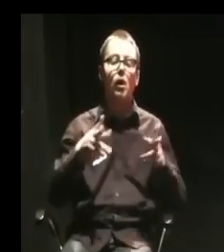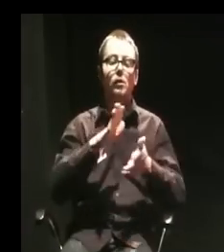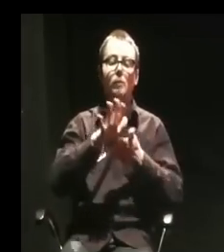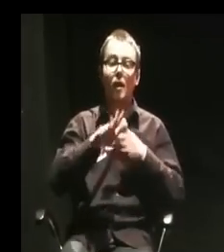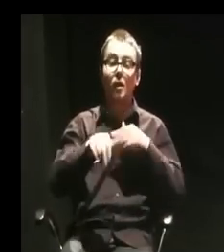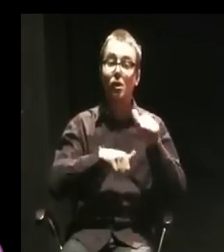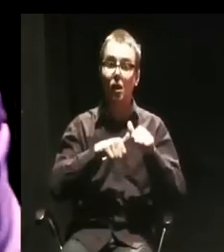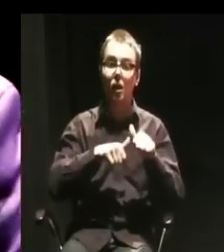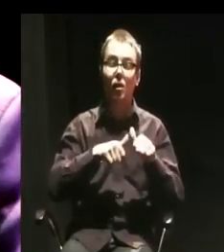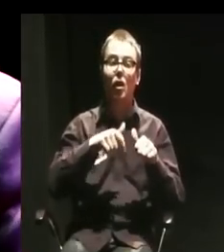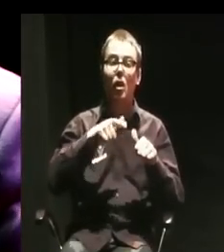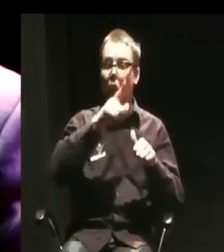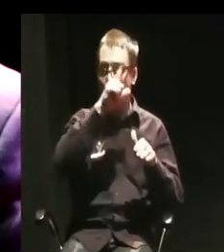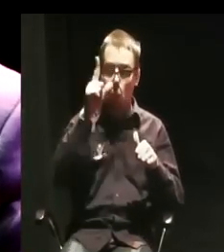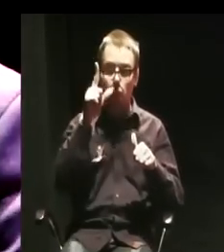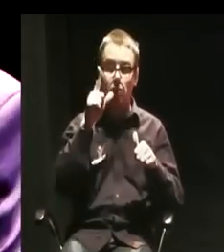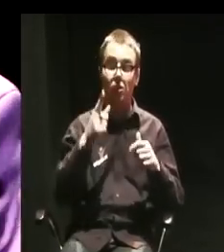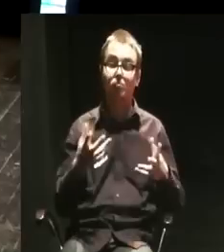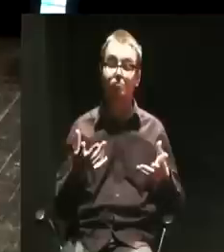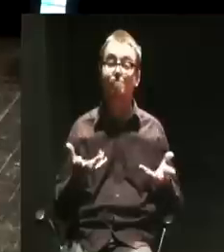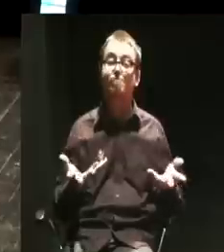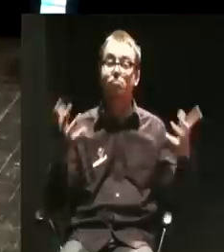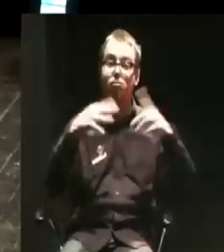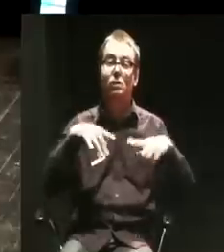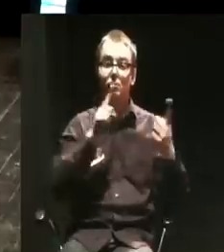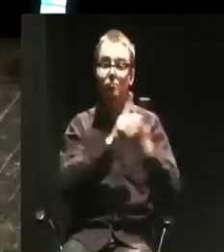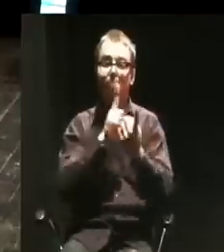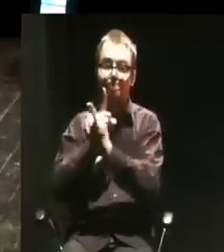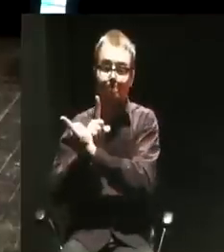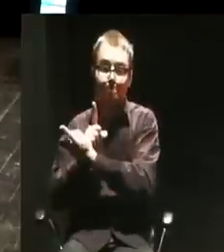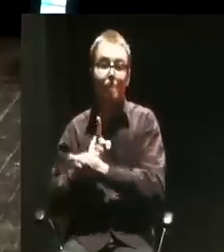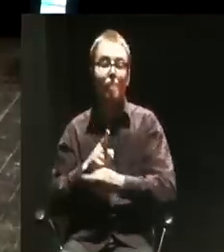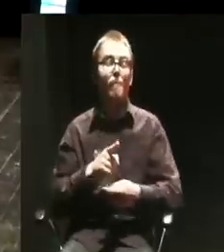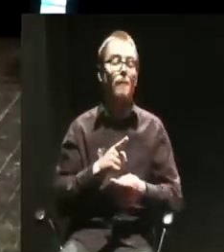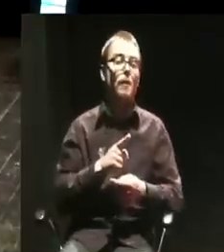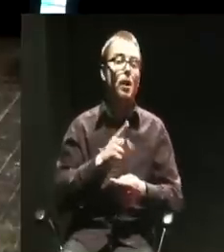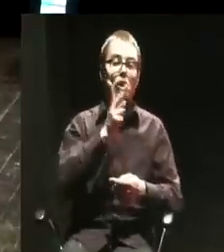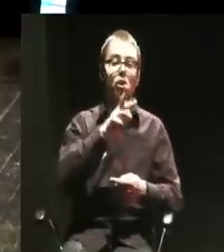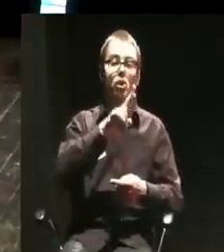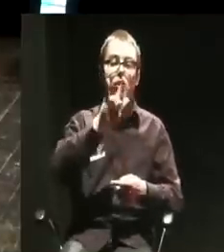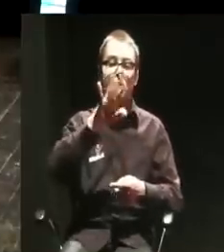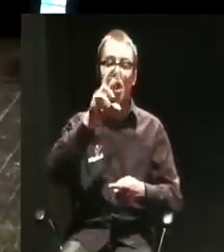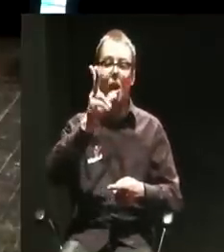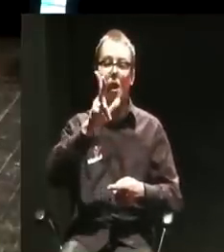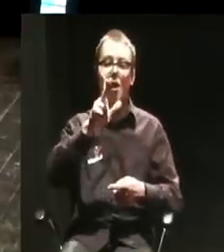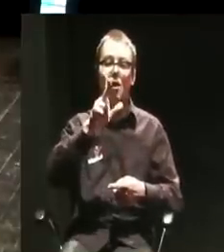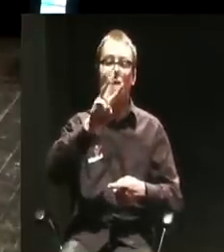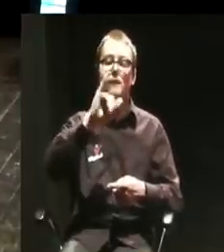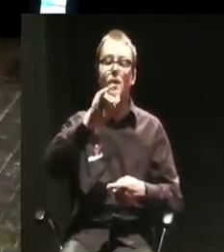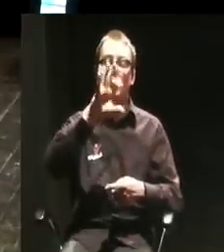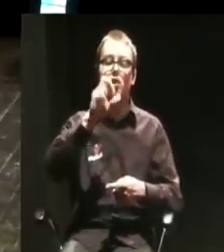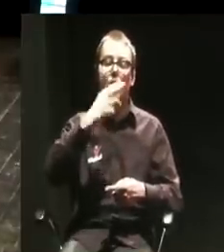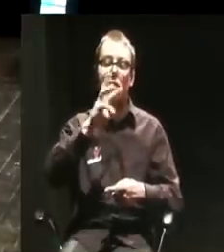ci ludzie się spotykają i to, co dzisiaj zrobił Krzysiek Księski, który jest szefem Falconu, to po prostu przerasta